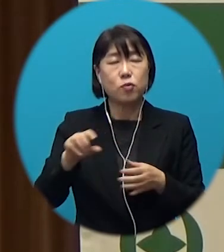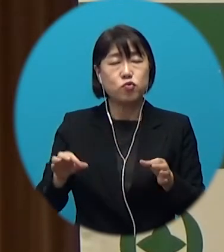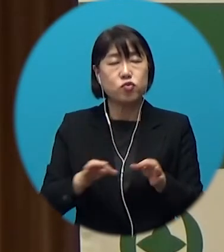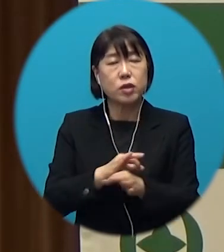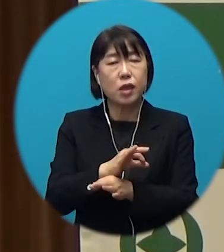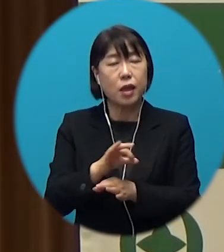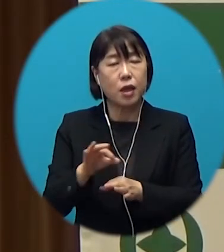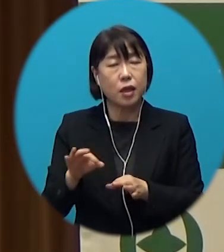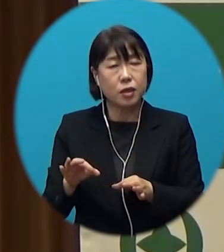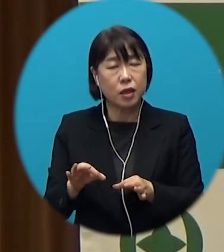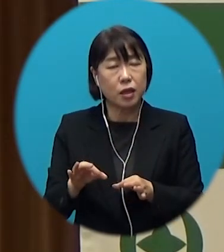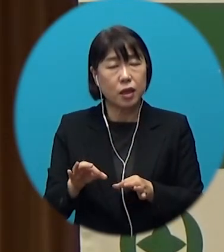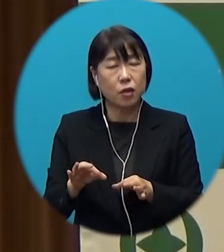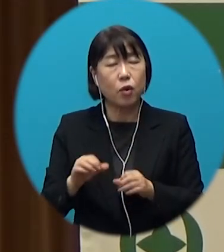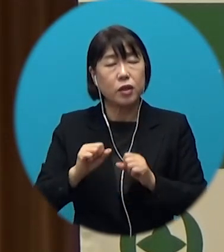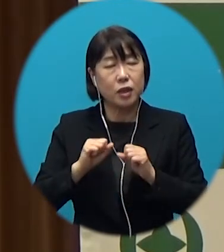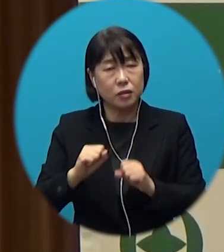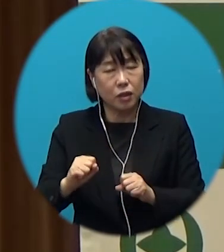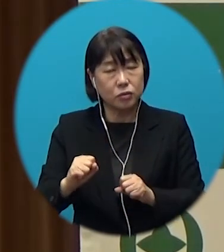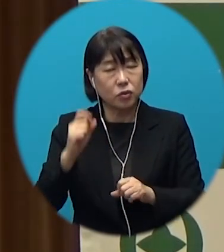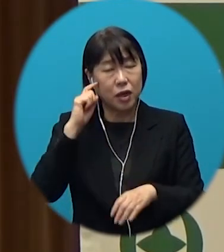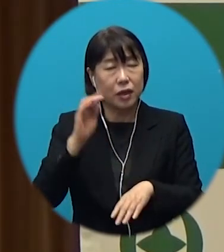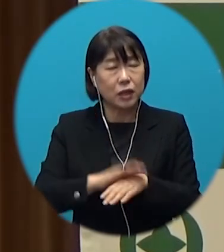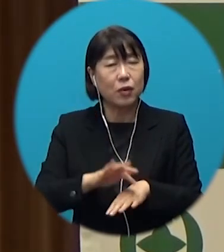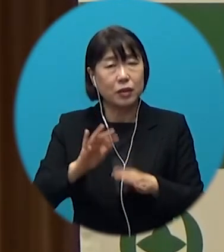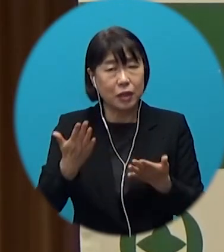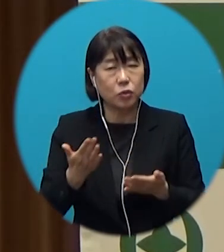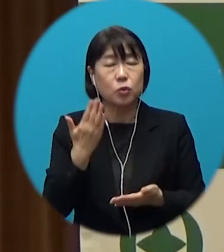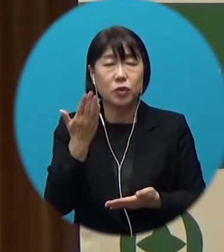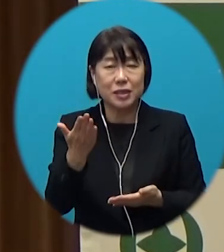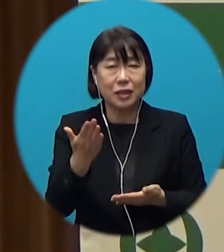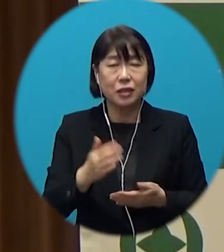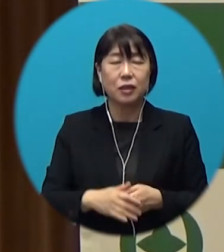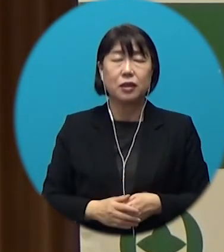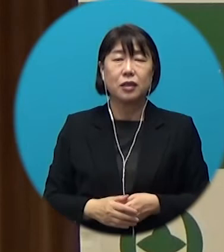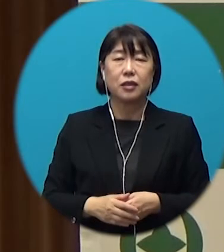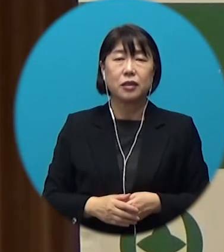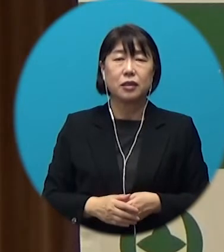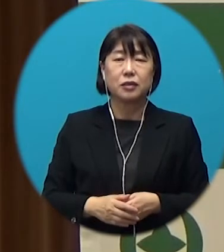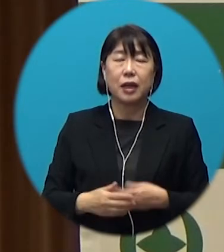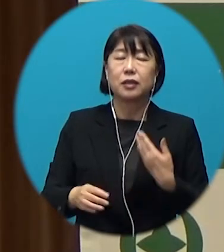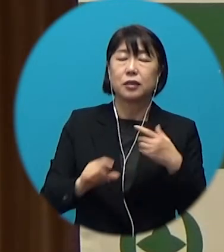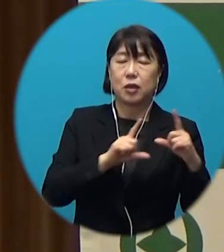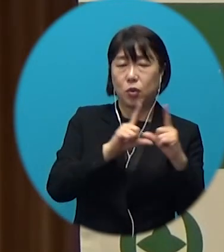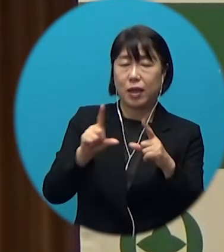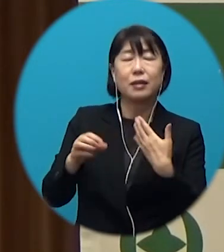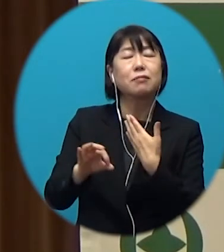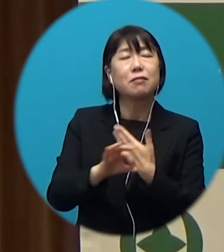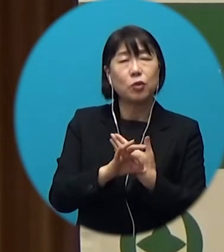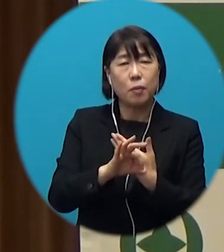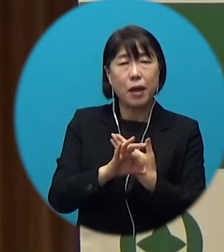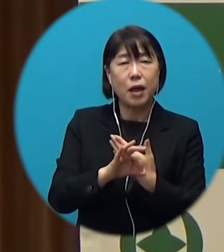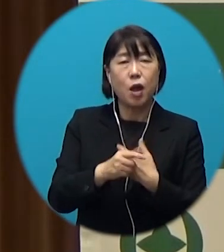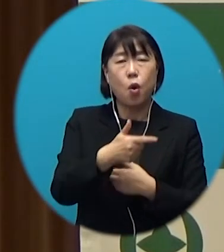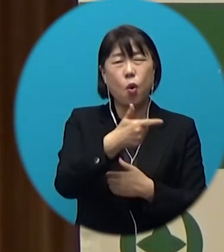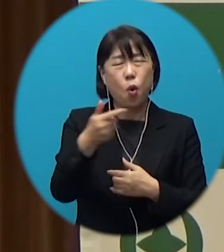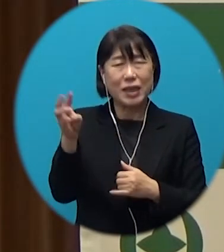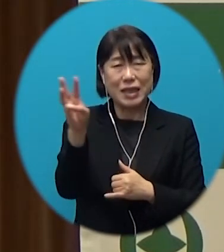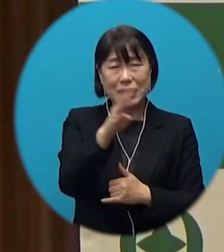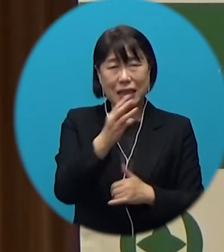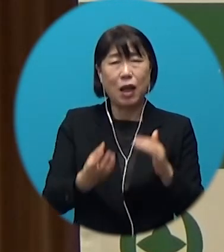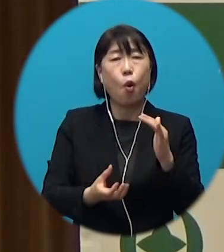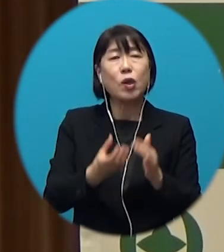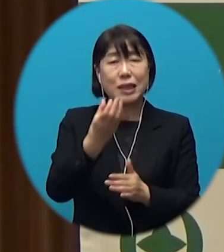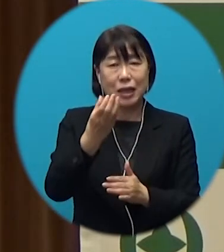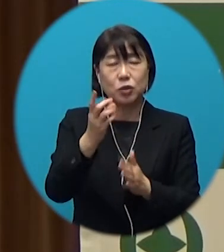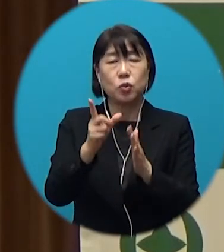そのサービスやっていくっていうことはないっていう考えでいいですか。それともこれはある んですか。例えば大きな災害があって、その時に